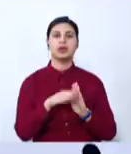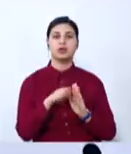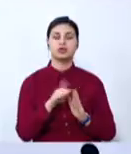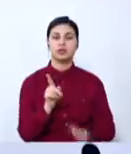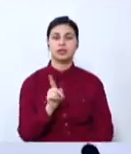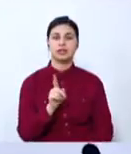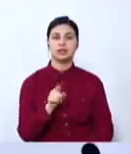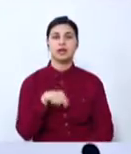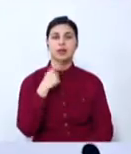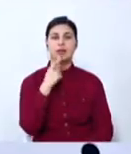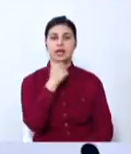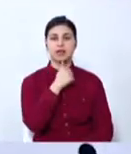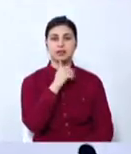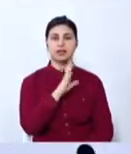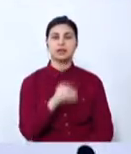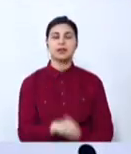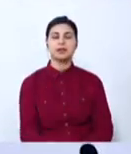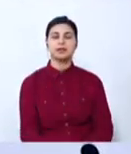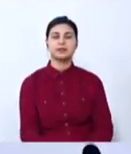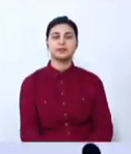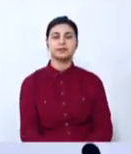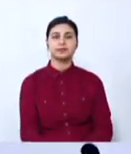გაგიუმჯობესებთ, აღნიშნავენ ექსპერტები.